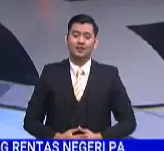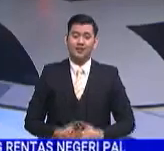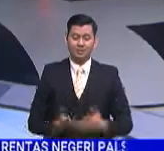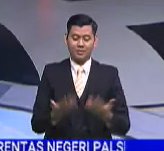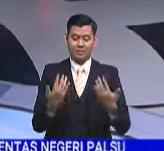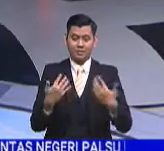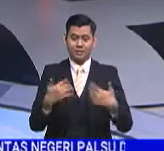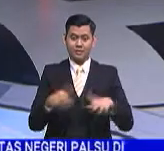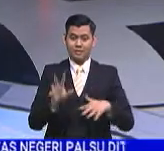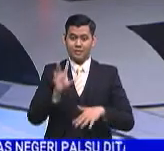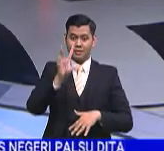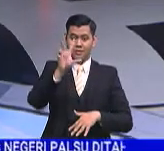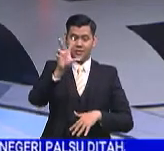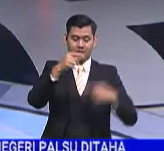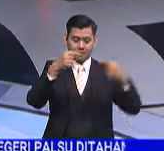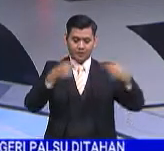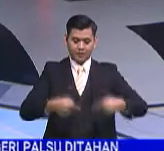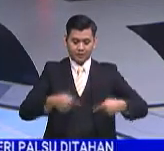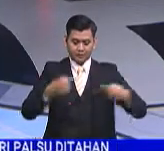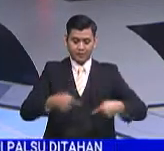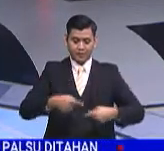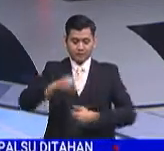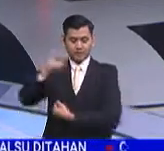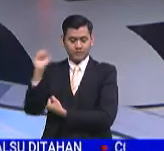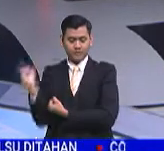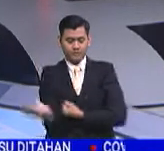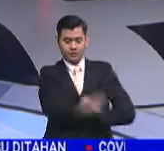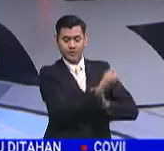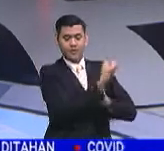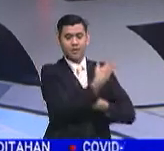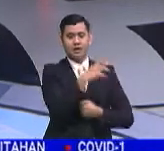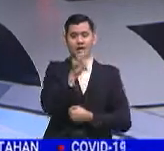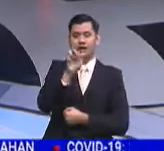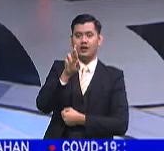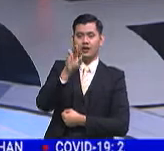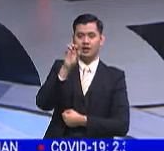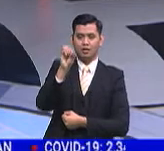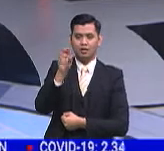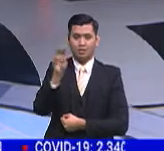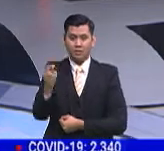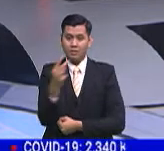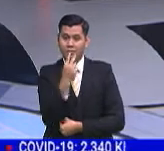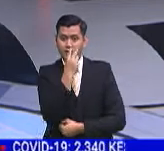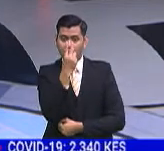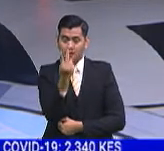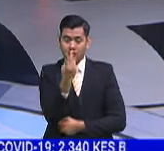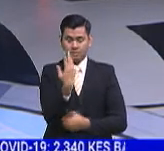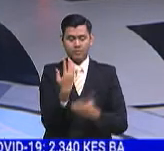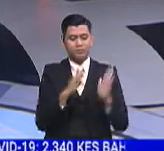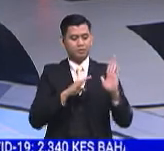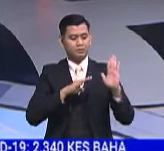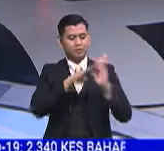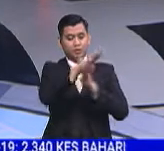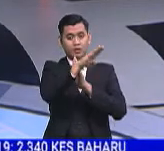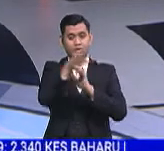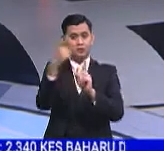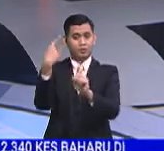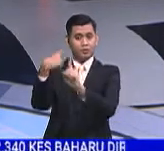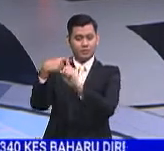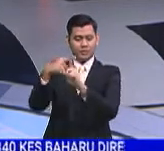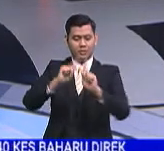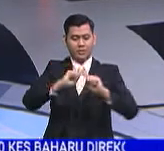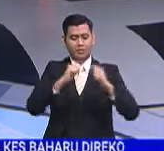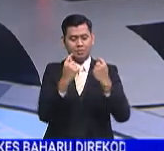Selepas tiga aksi persahabatan, jurulatih hoki kebangsaan Arul Selvaraj melihat perkembangan positif pasukannya.